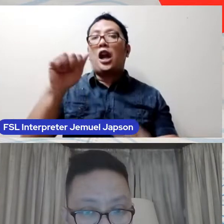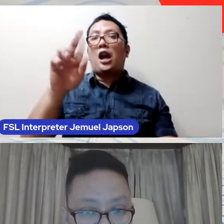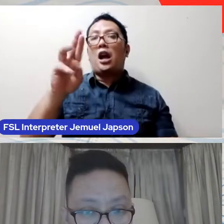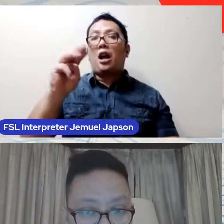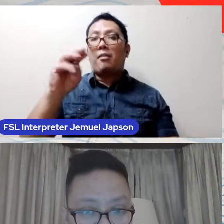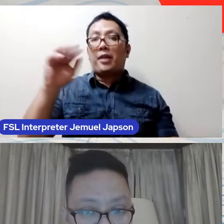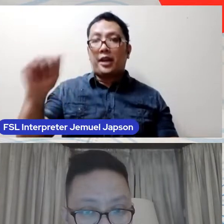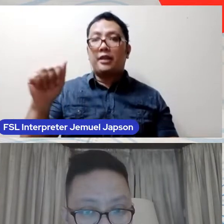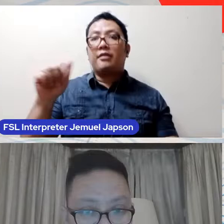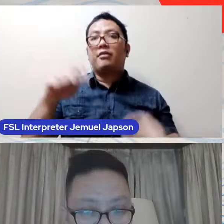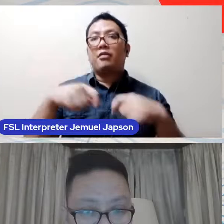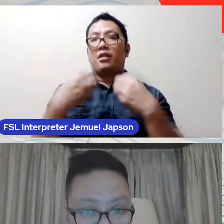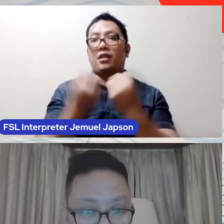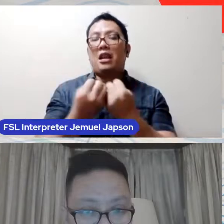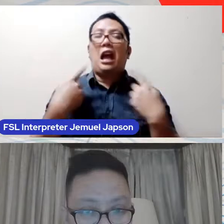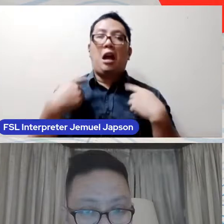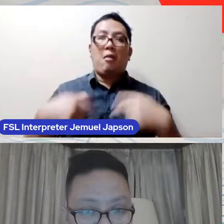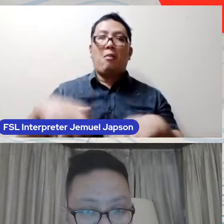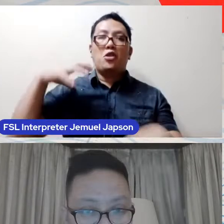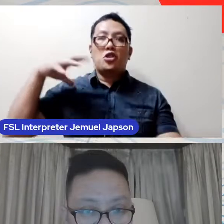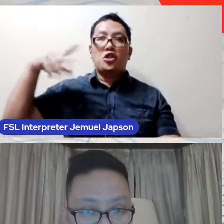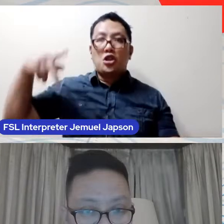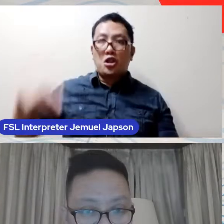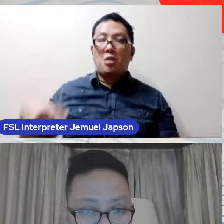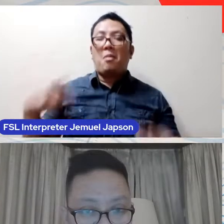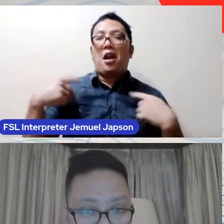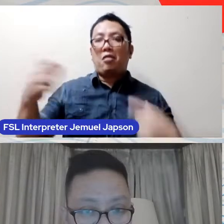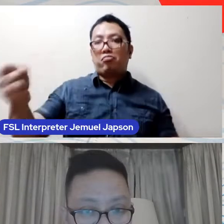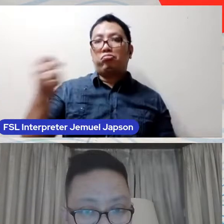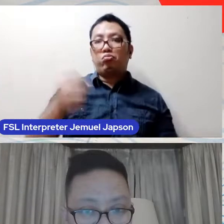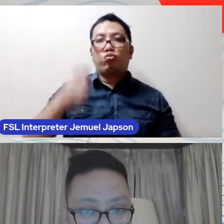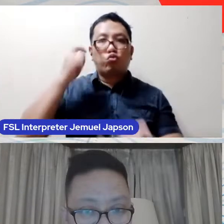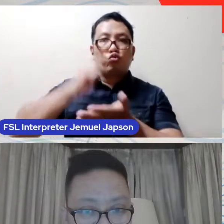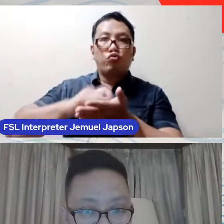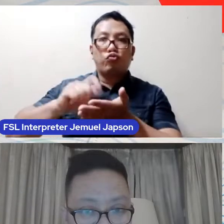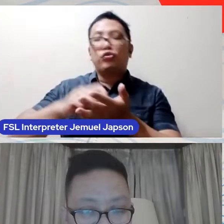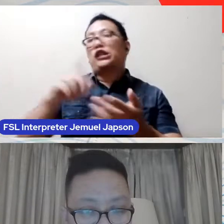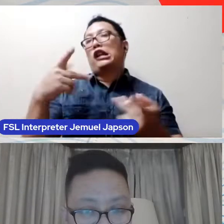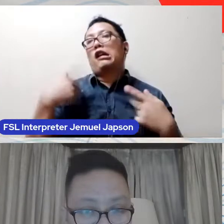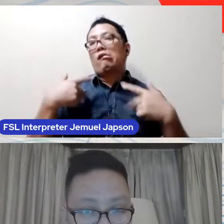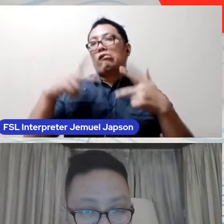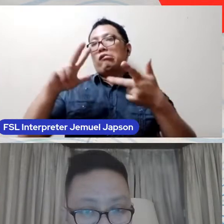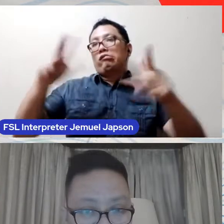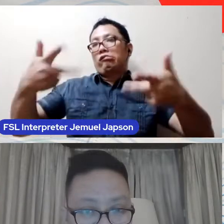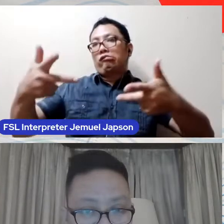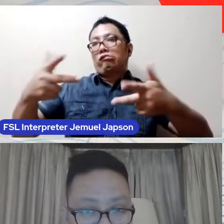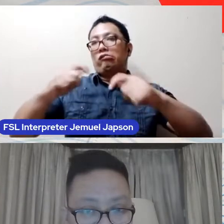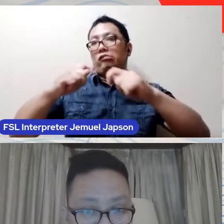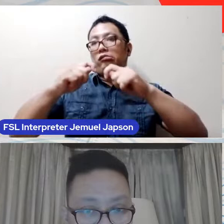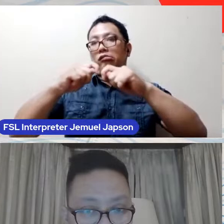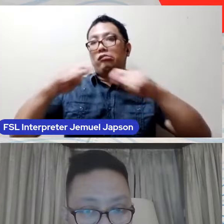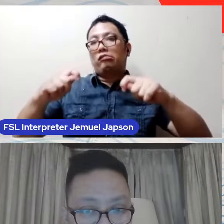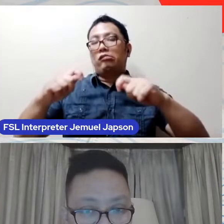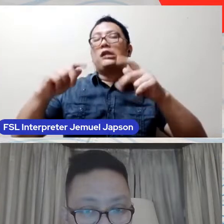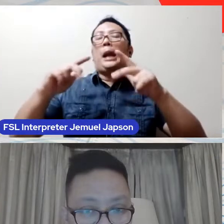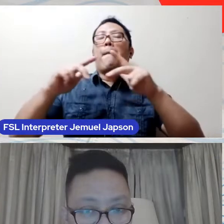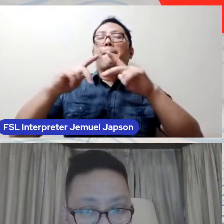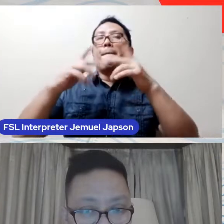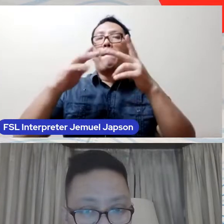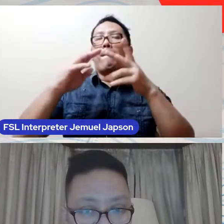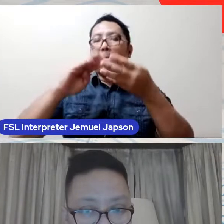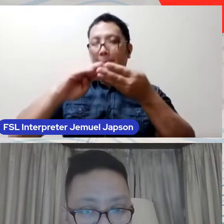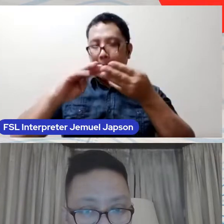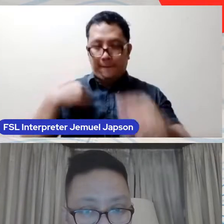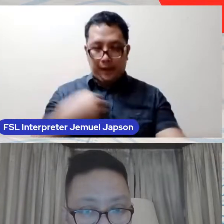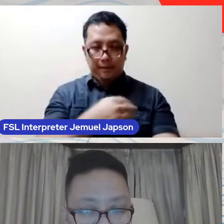So meron diyang chairperson, secretary, at third member. So bawat isa dyan may sarili-sarili silang function. Siguro